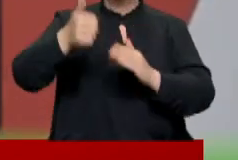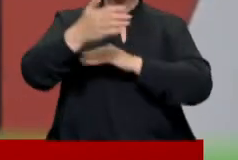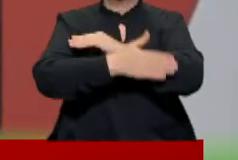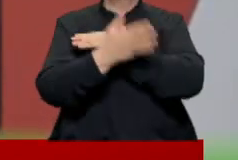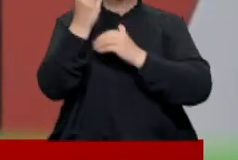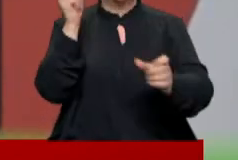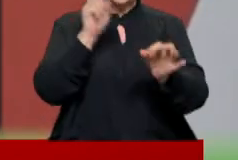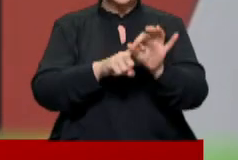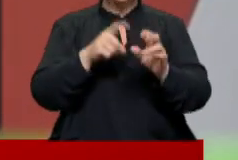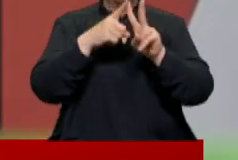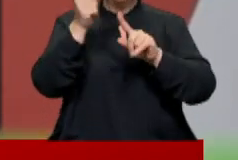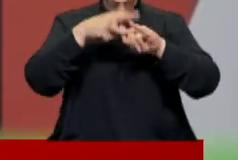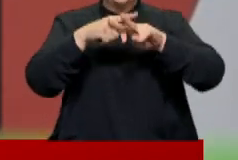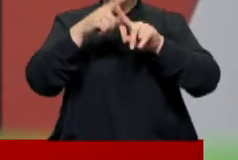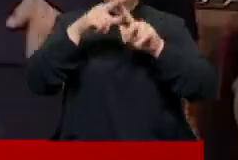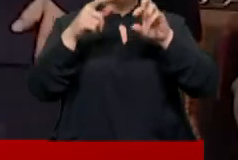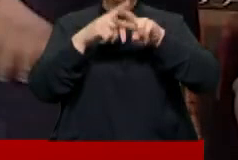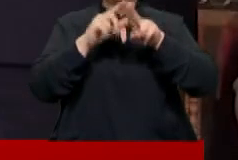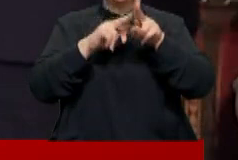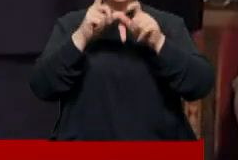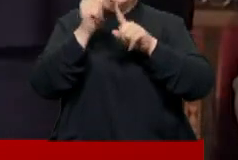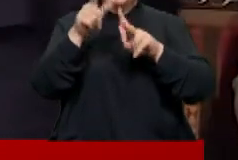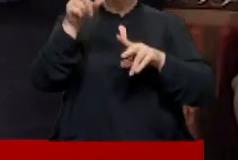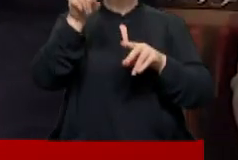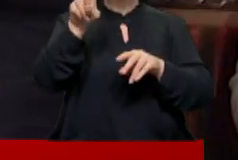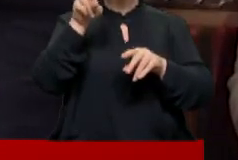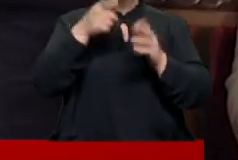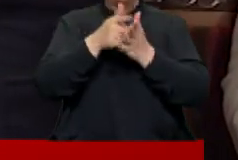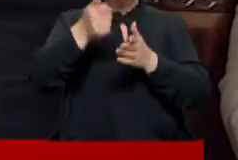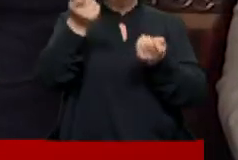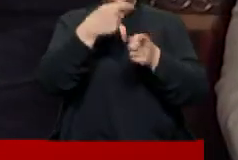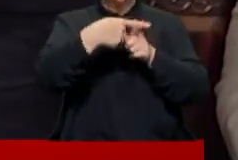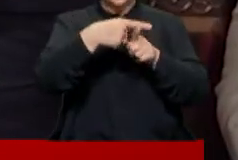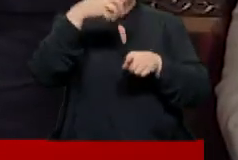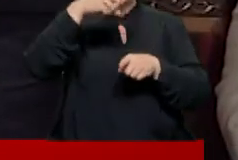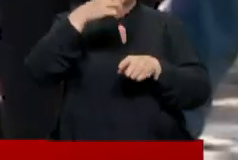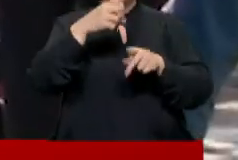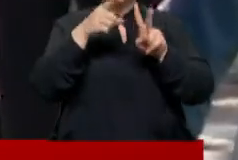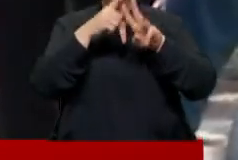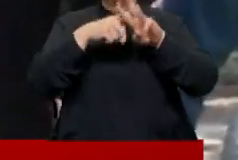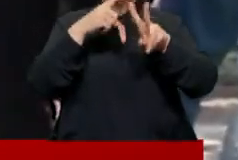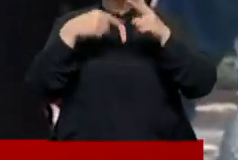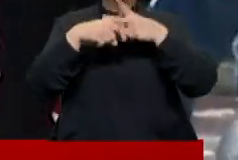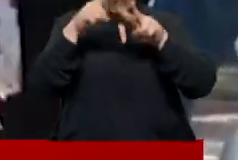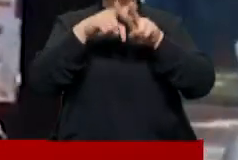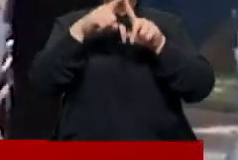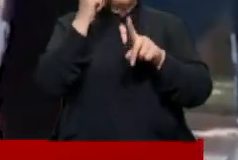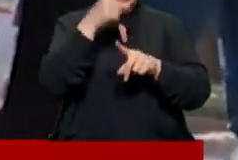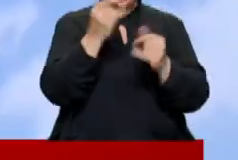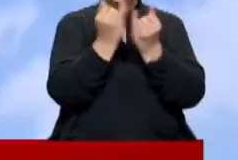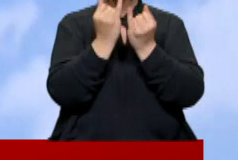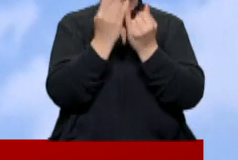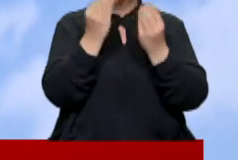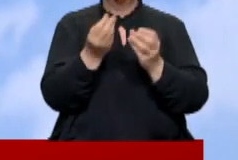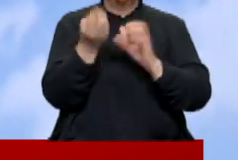yardımcısı olarak atanan Nihat Pakdil'in de Tarım Bakanı Vahit Kirişçi'nin iş ortağı AK Partili Nevzat Pakdil'in kardeşi olduğu ortaya